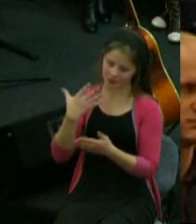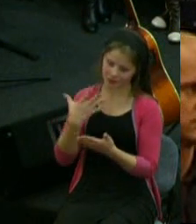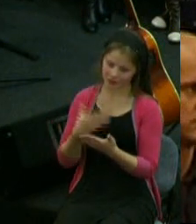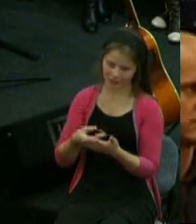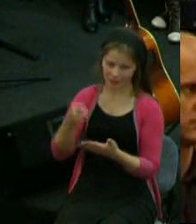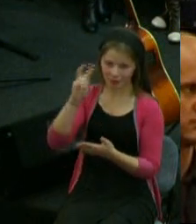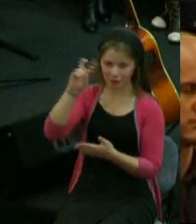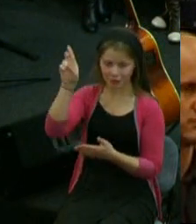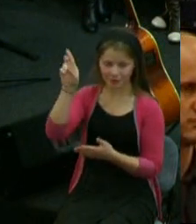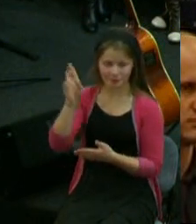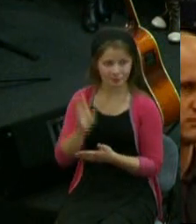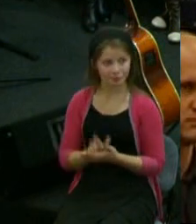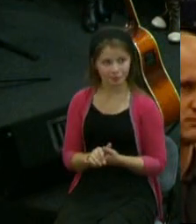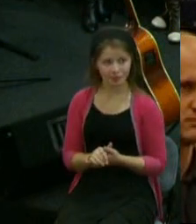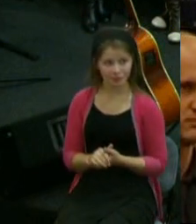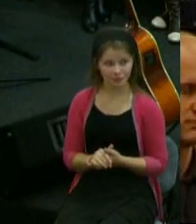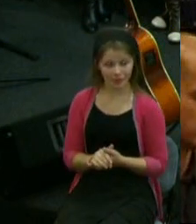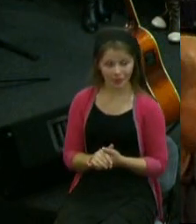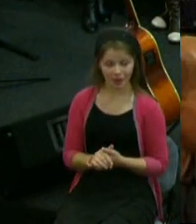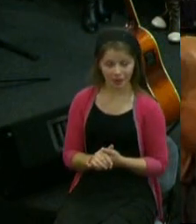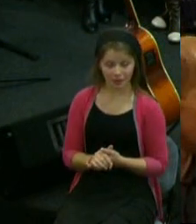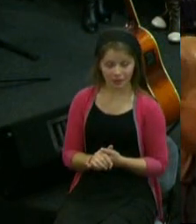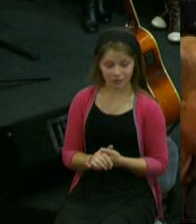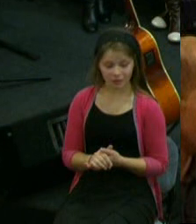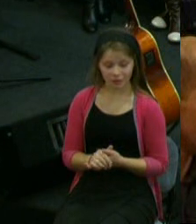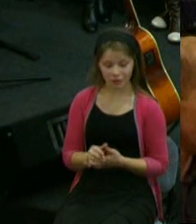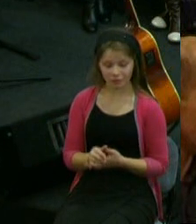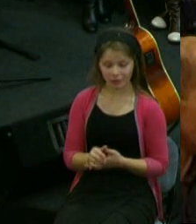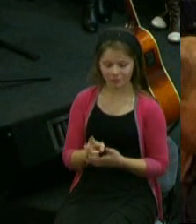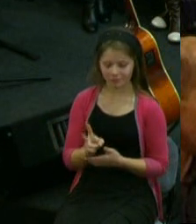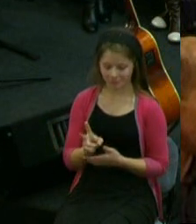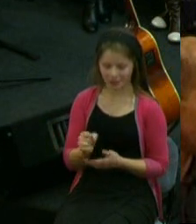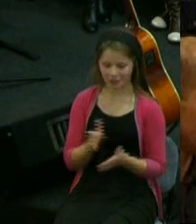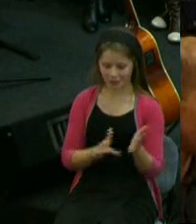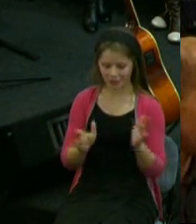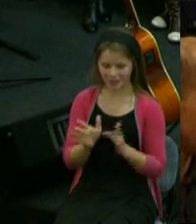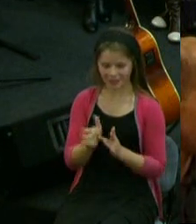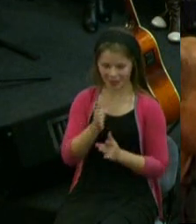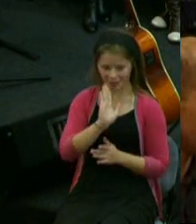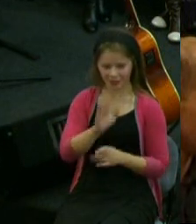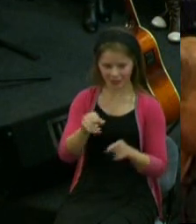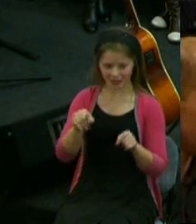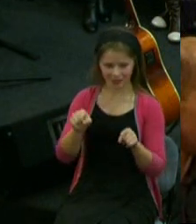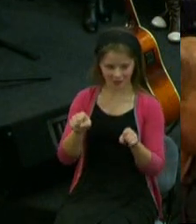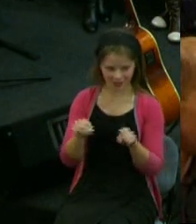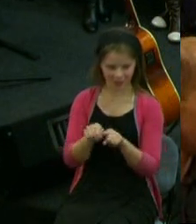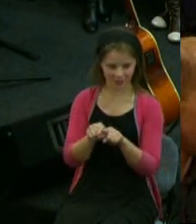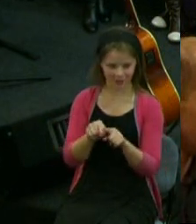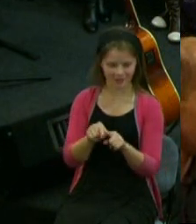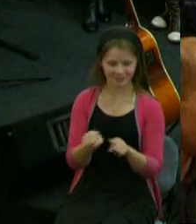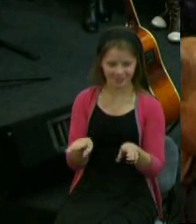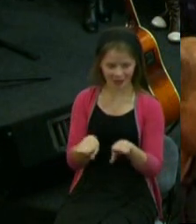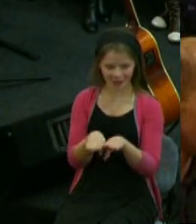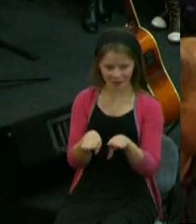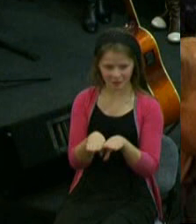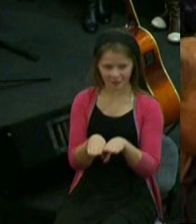своєго. Подобні були, як був наш Ісус Христос, на нього ми були похожими. По характеру, по